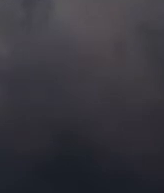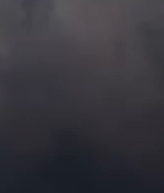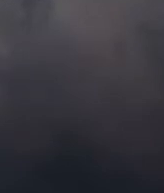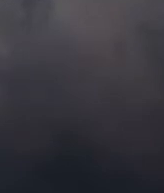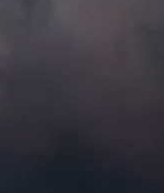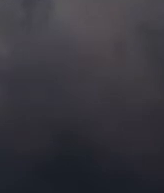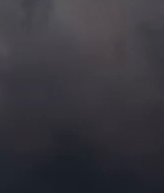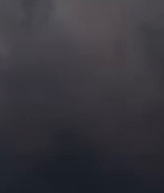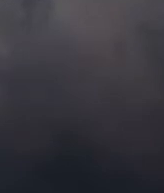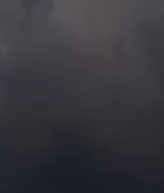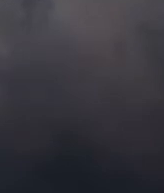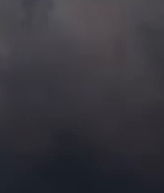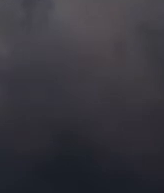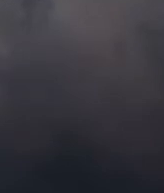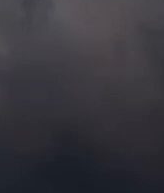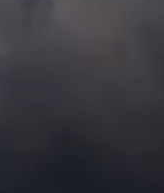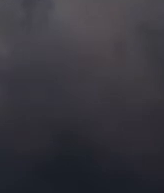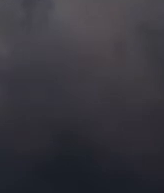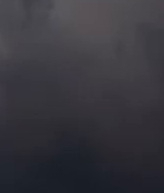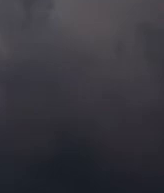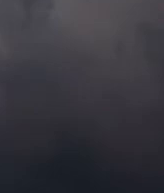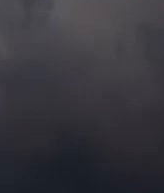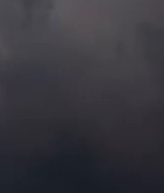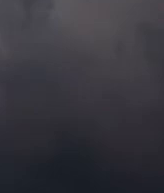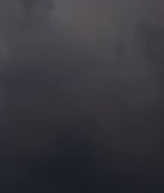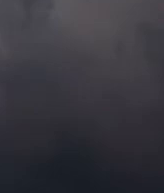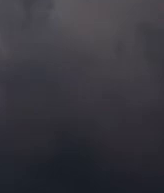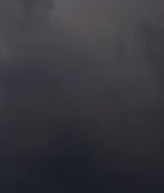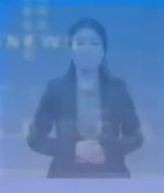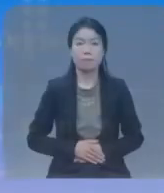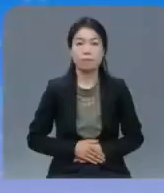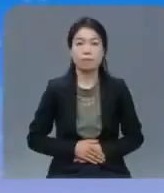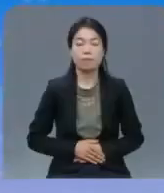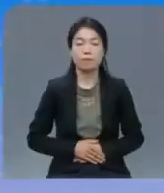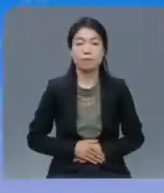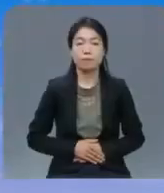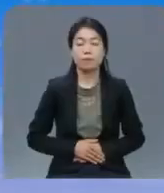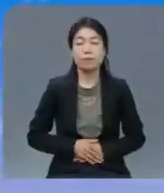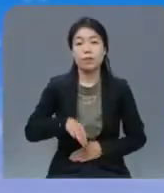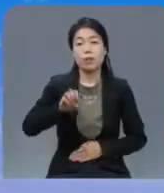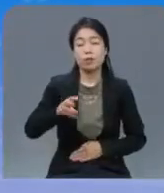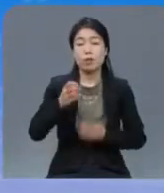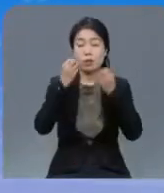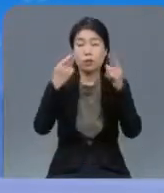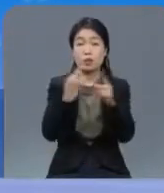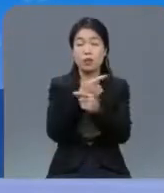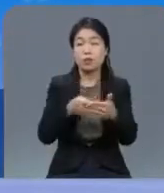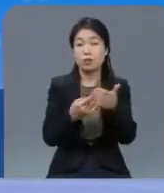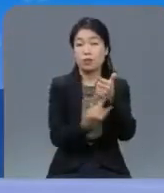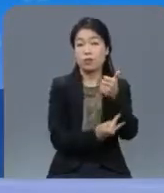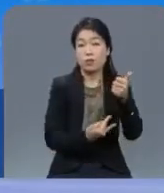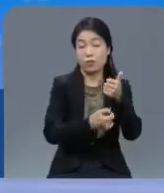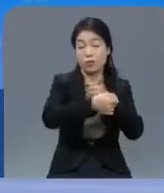피해 없도록 대비하셔야겠습니다. 날씨였습니다. 광주혁신추진위원회